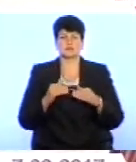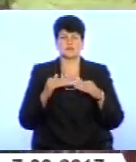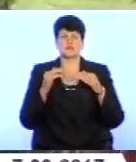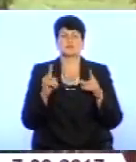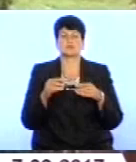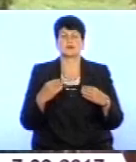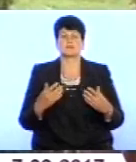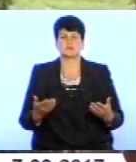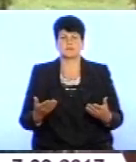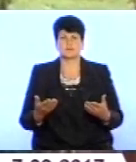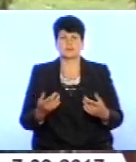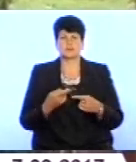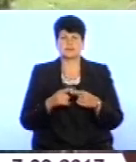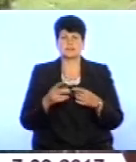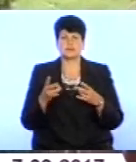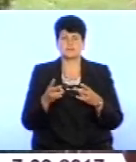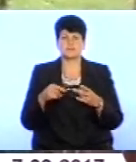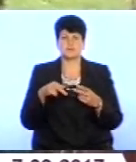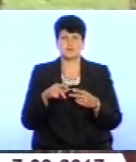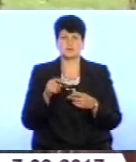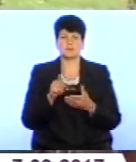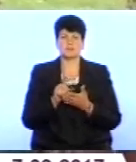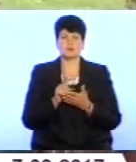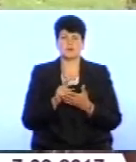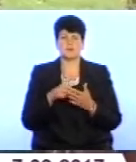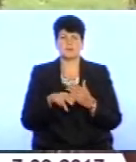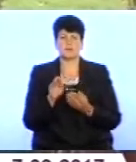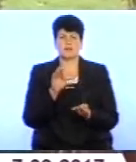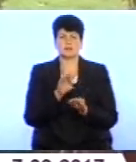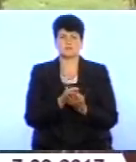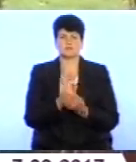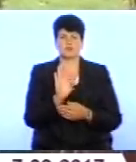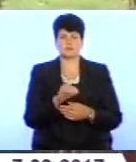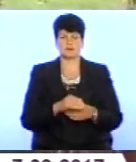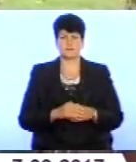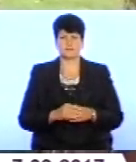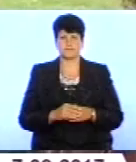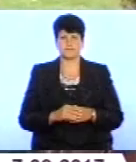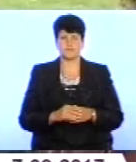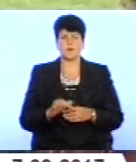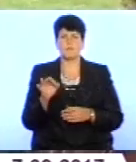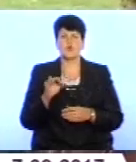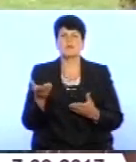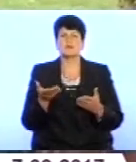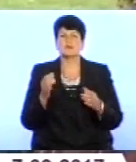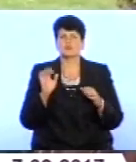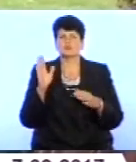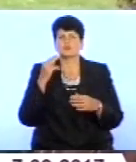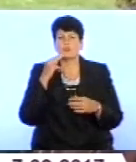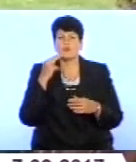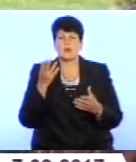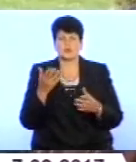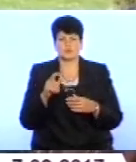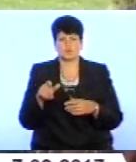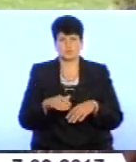не дасть. Ну та це треба збиратися на цвинтар пенсіонерам. Тільки так. Це про які може бути йти покращення? Люди